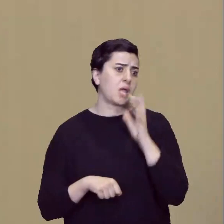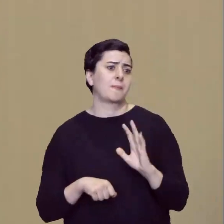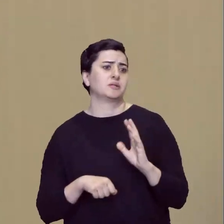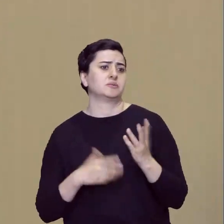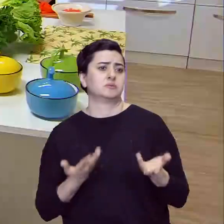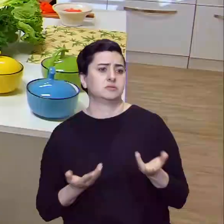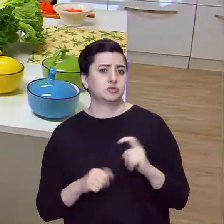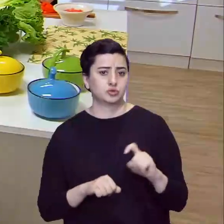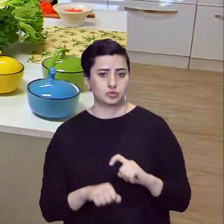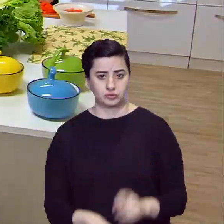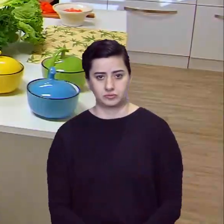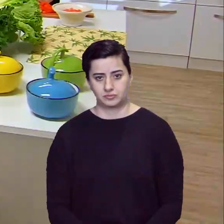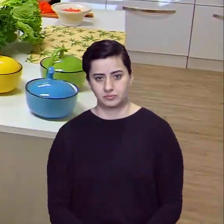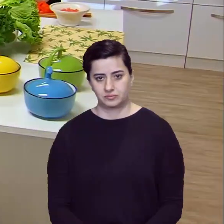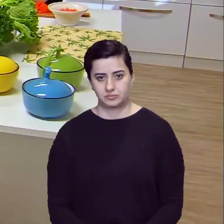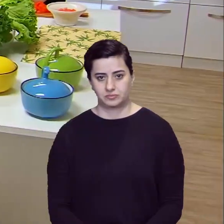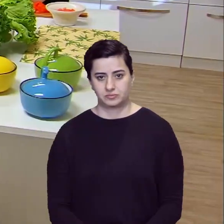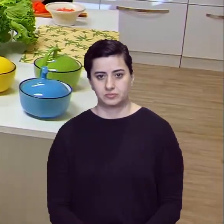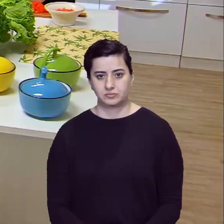yemesen bir türlü. Gidiyor.